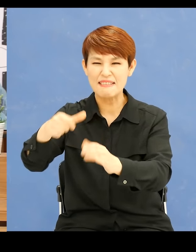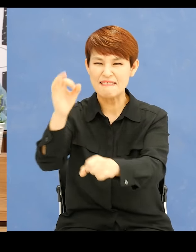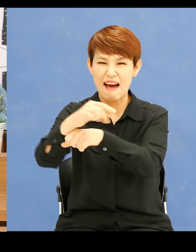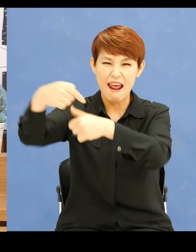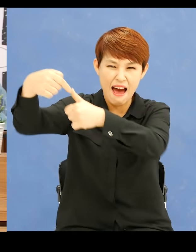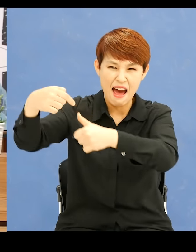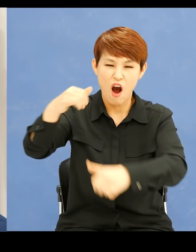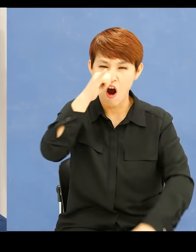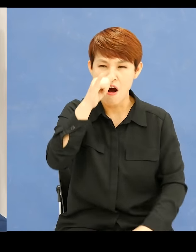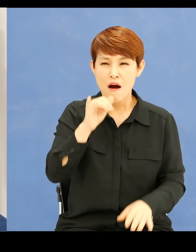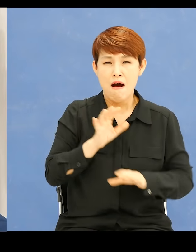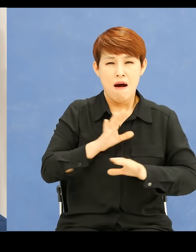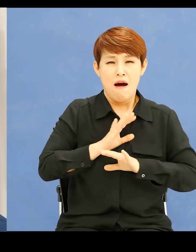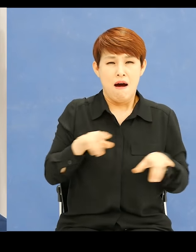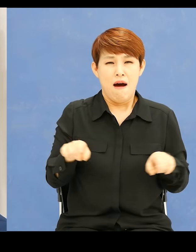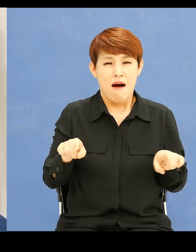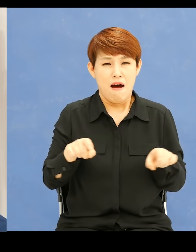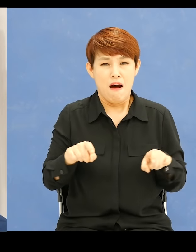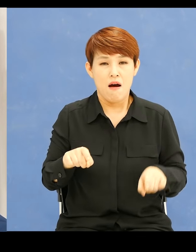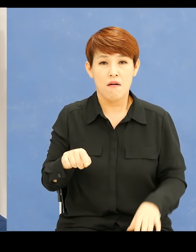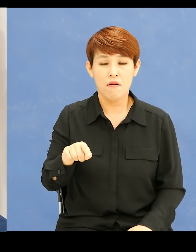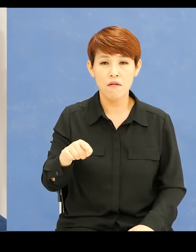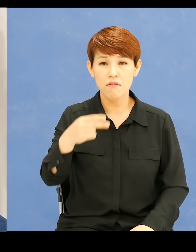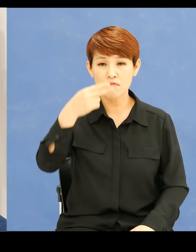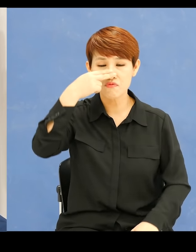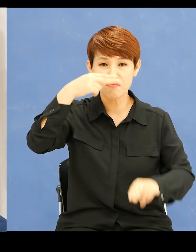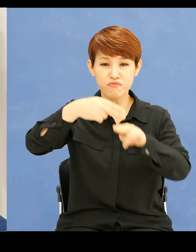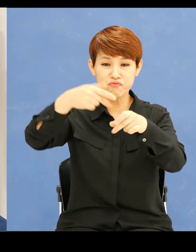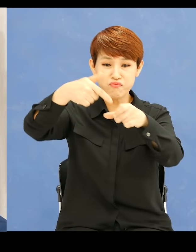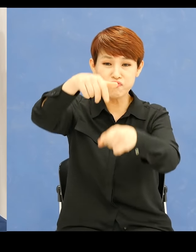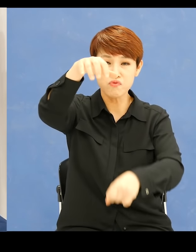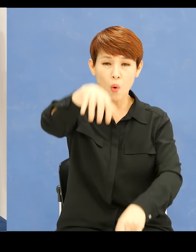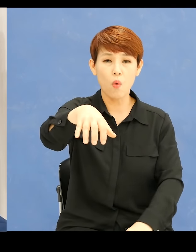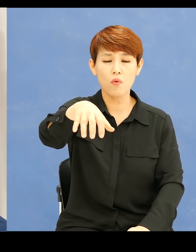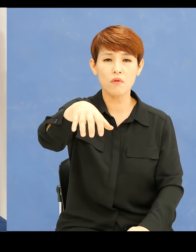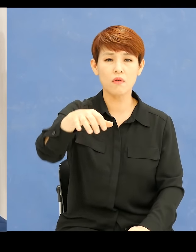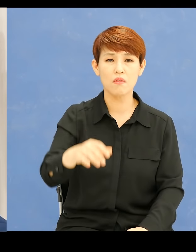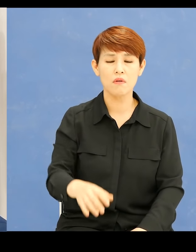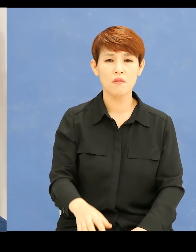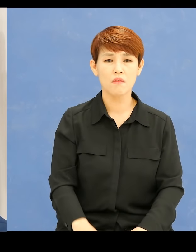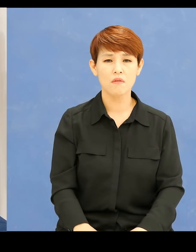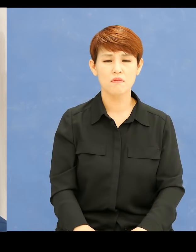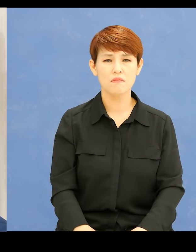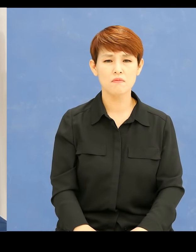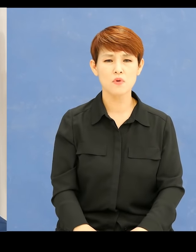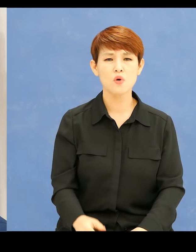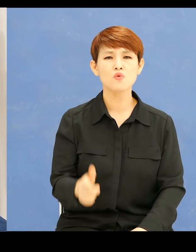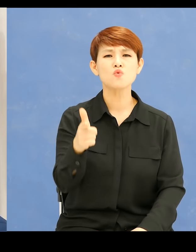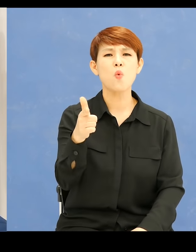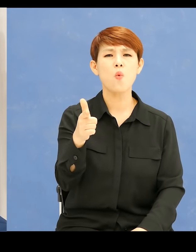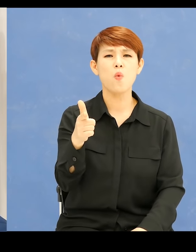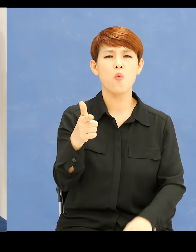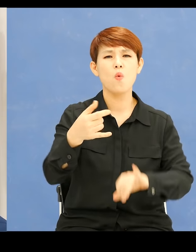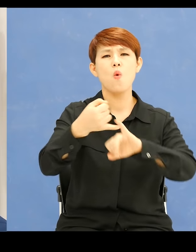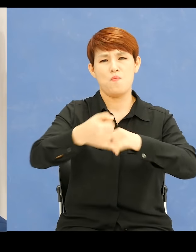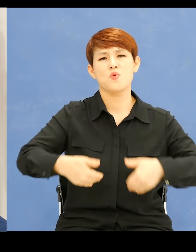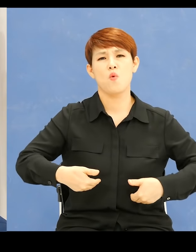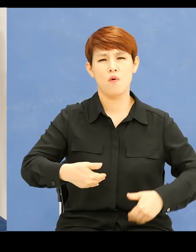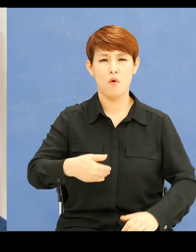사람도 있고 예. 그러면은 뭐 주유소에는 전부 총 들고 이제 그거 탁 카운터에 총을 놓고 이제 팔아야 될 정도로 위험한